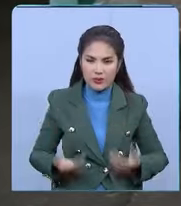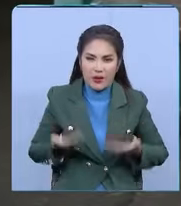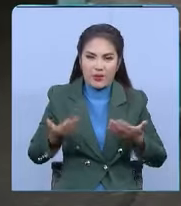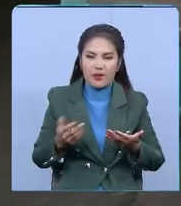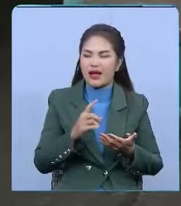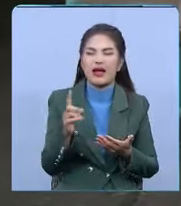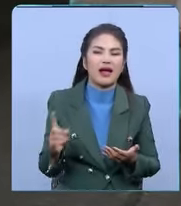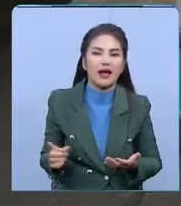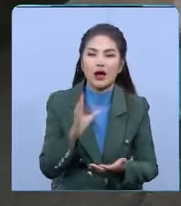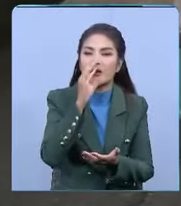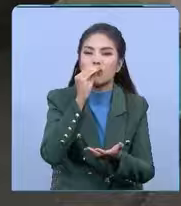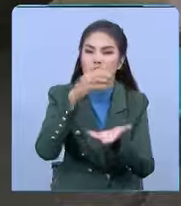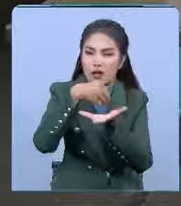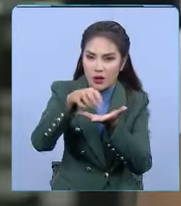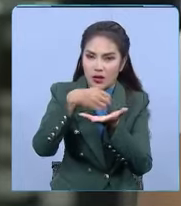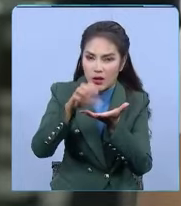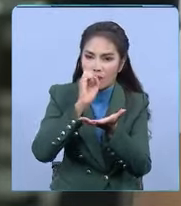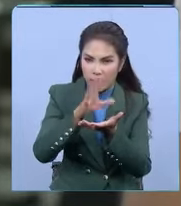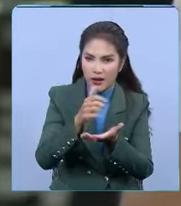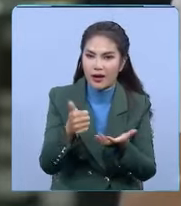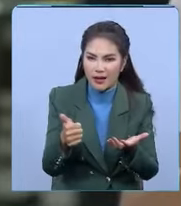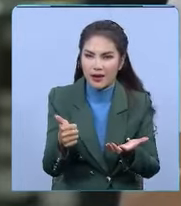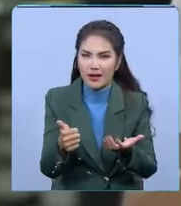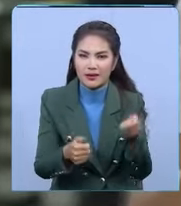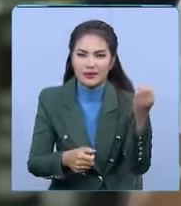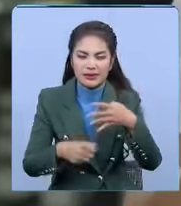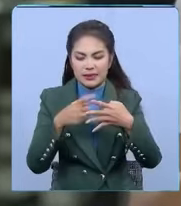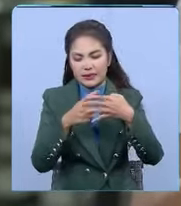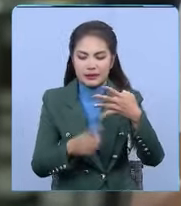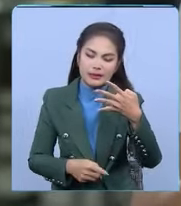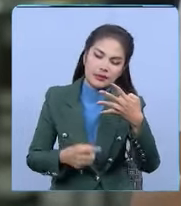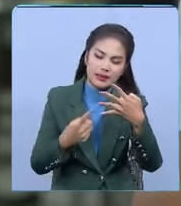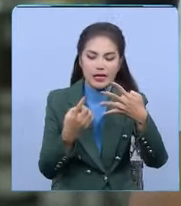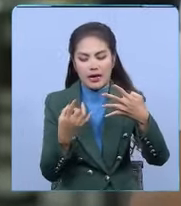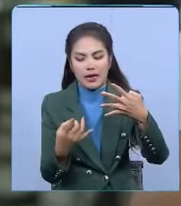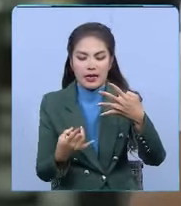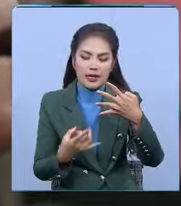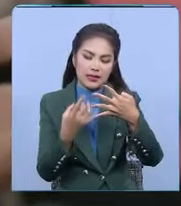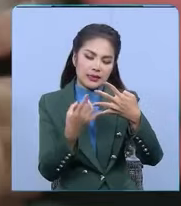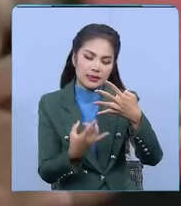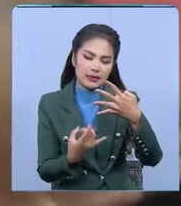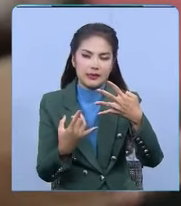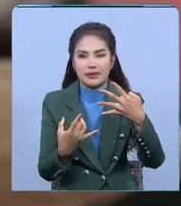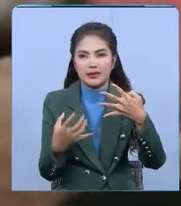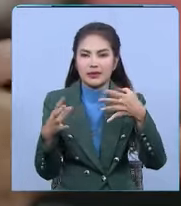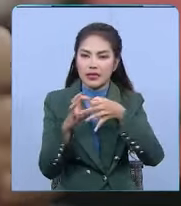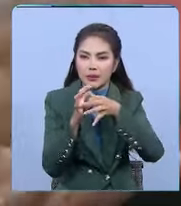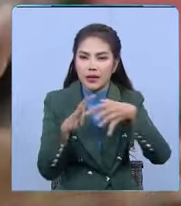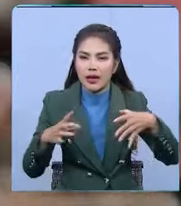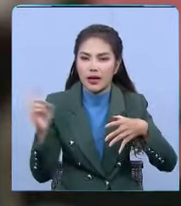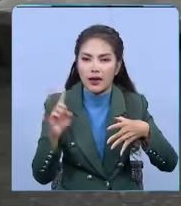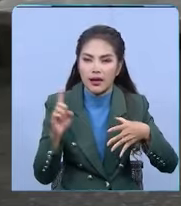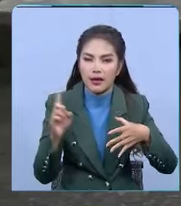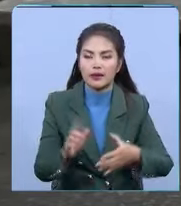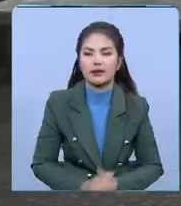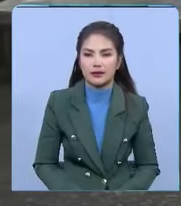มฟังอีกทีได้ไหมครับว่าไอ้สี่อย่างเนี้ยมันคือยังไงแล้วมันเกี่ยวกับที่เมื่อสักครู่บอกว่าคิดเร็วพูดแล้วก็ต้องรีบทำเลยไหมฮะมันคือยัง